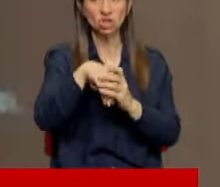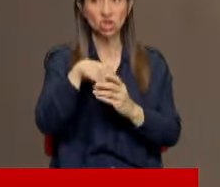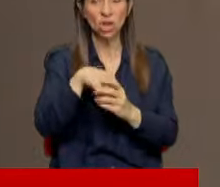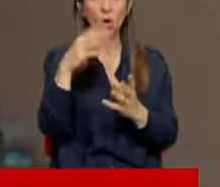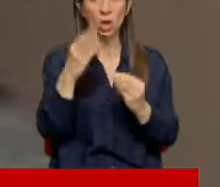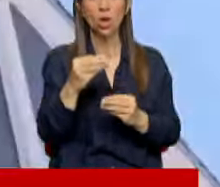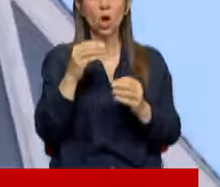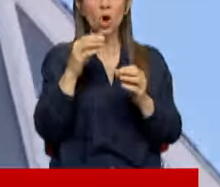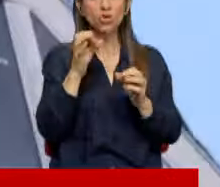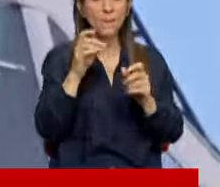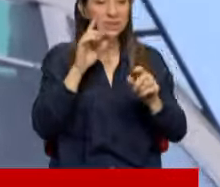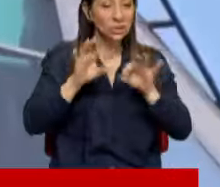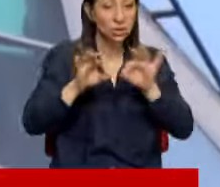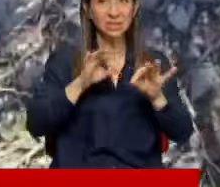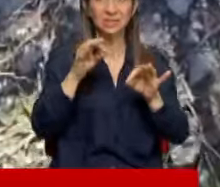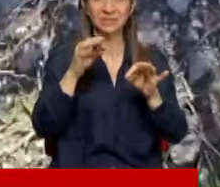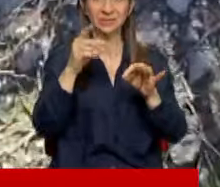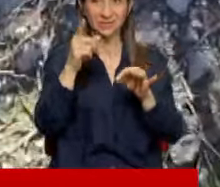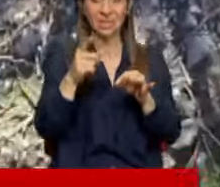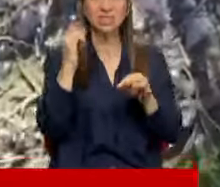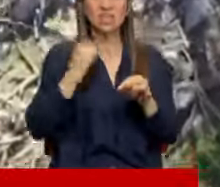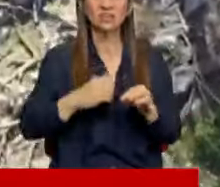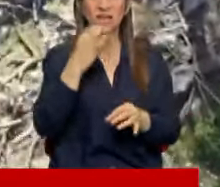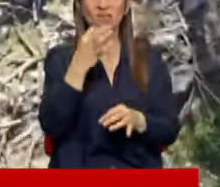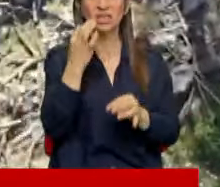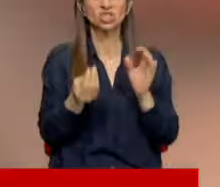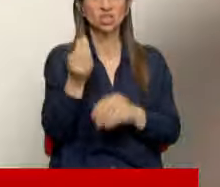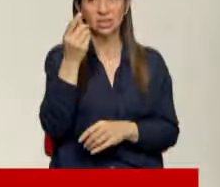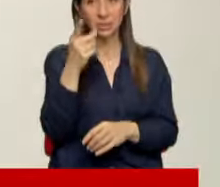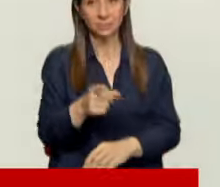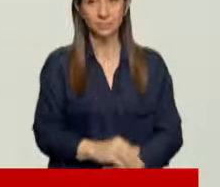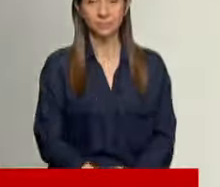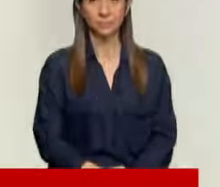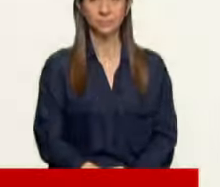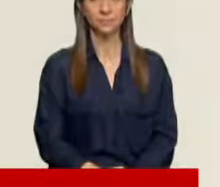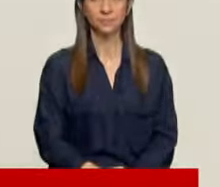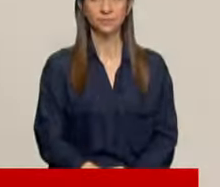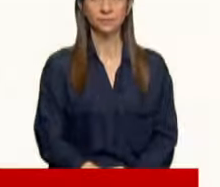arasında olan otomasyon görevlisi Serkan Yerlice'nin savcılıktaki ifadesi ortaya çıktı.